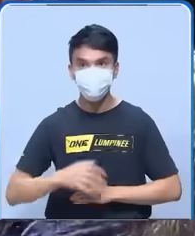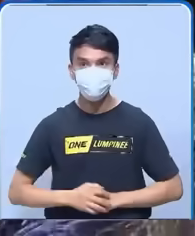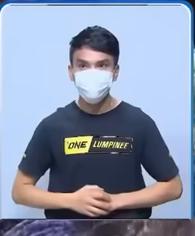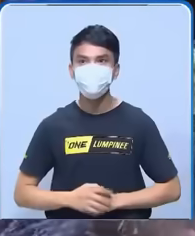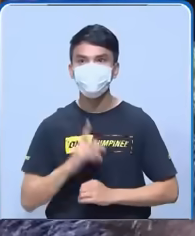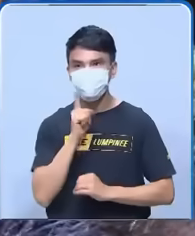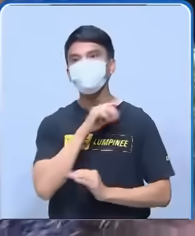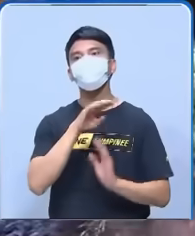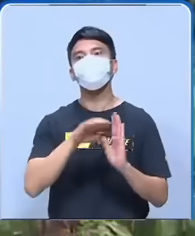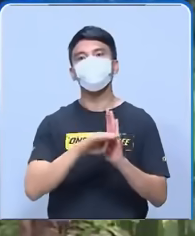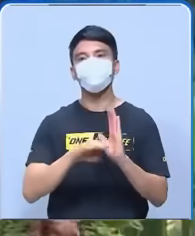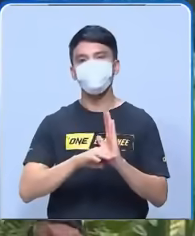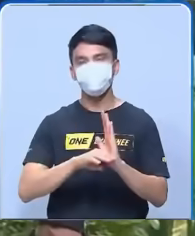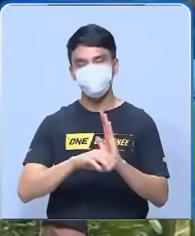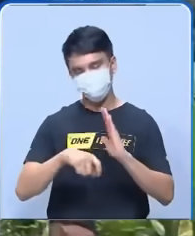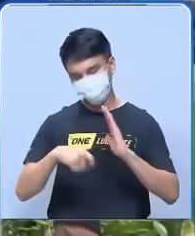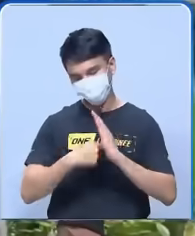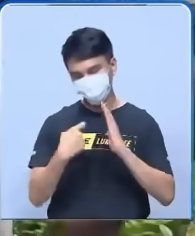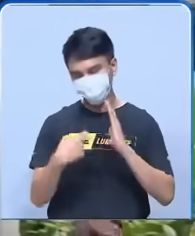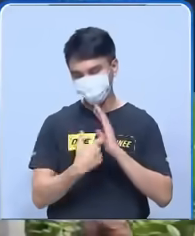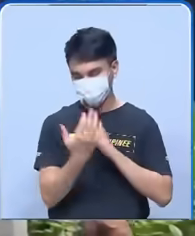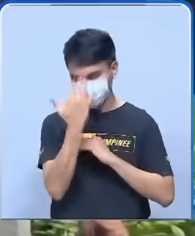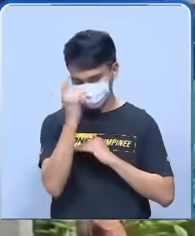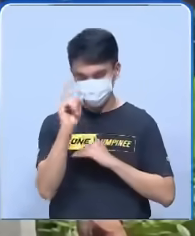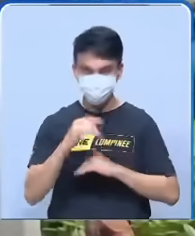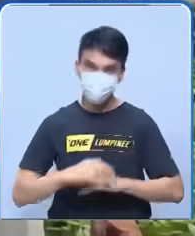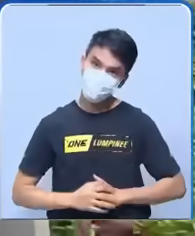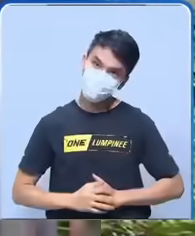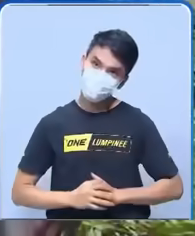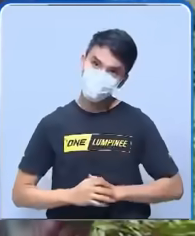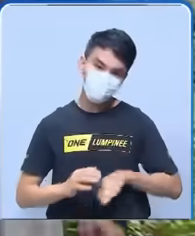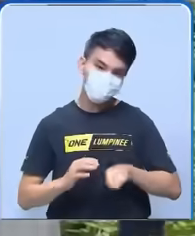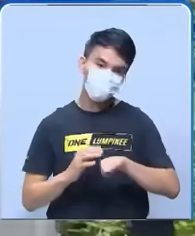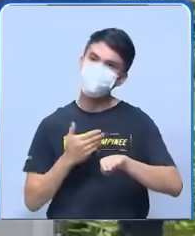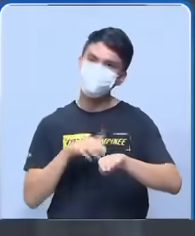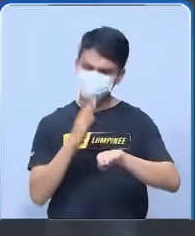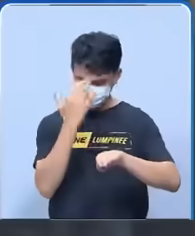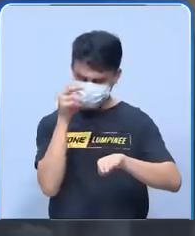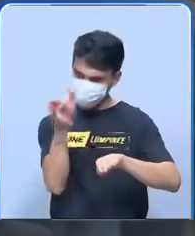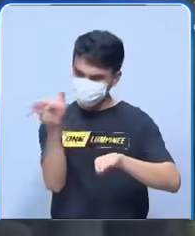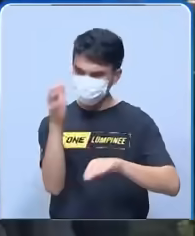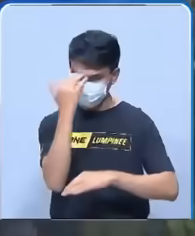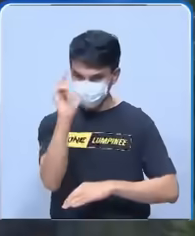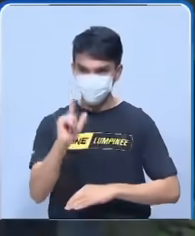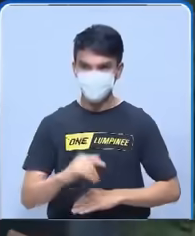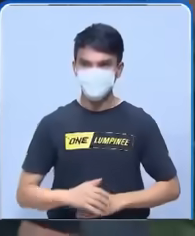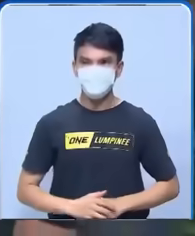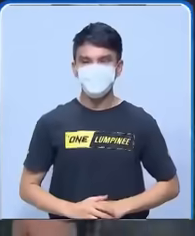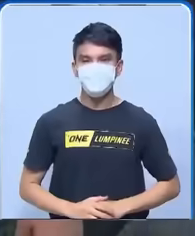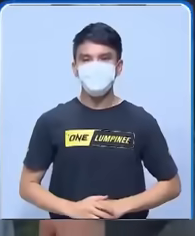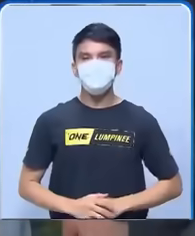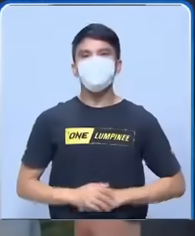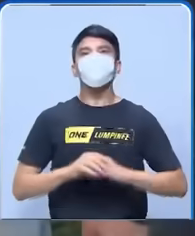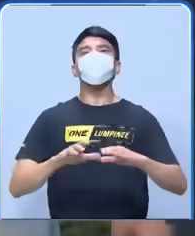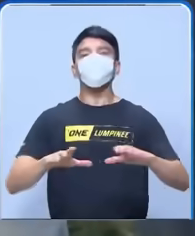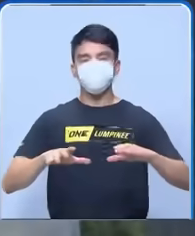สวนนายวรากรถึงสาเหตุที่ทำไมถึงต้องขับรถฝ่าด่านไปแล้วก็ยิงใส่เจ้าหน้าที่ตำรวจเจ้าตัวยอมรับสาร